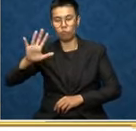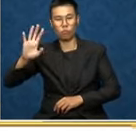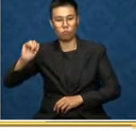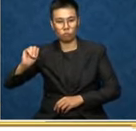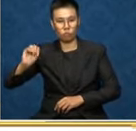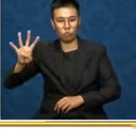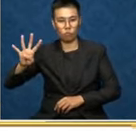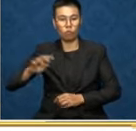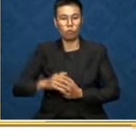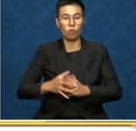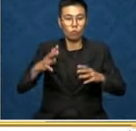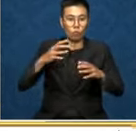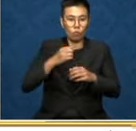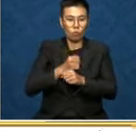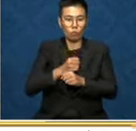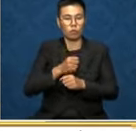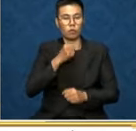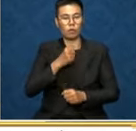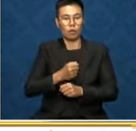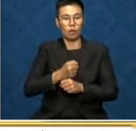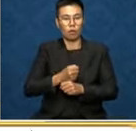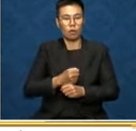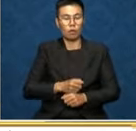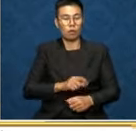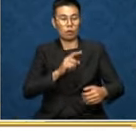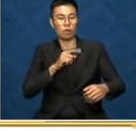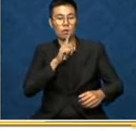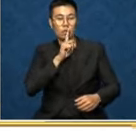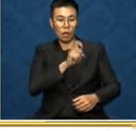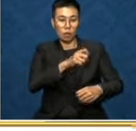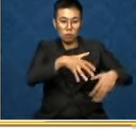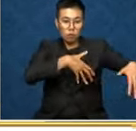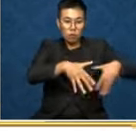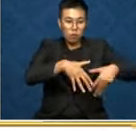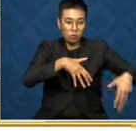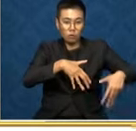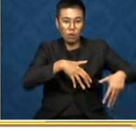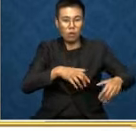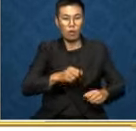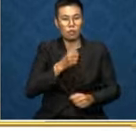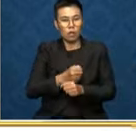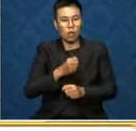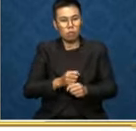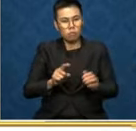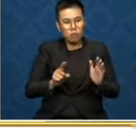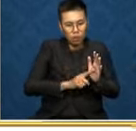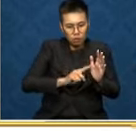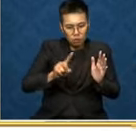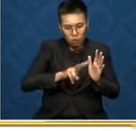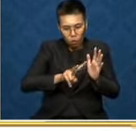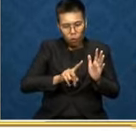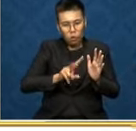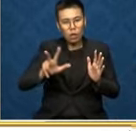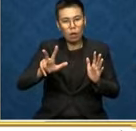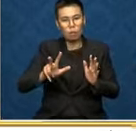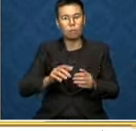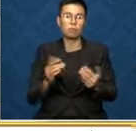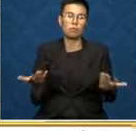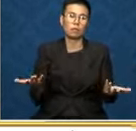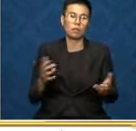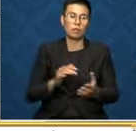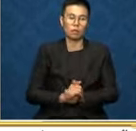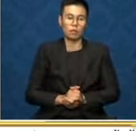ต่อว่าสรุปแล้วการจัดทำประชามติต้องทำกี่ครั้งกันแน่จะเป็น 2ครั้งหรือ 3ครั้งซึ่งในส่วนนี้เราต้องการ